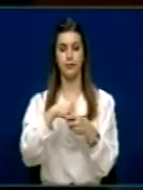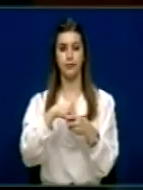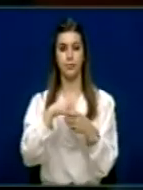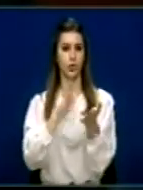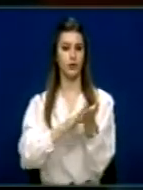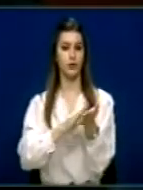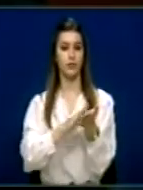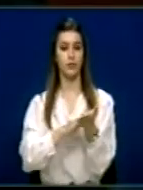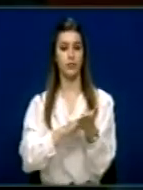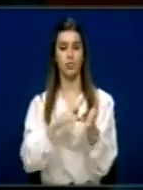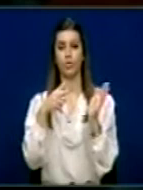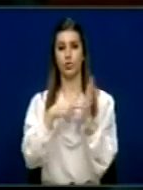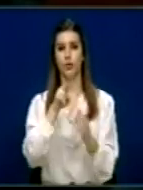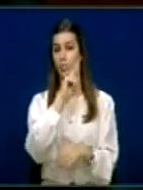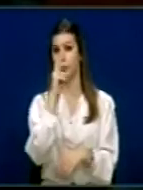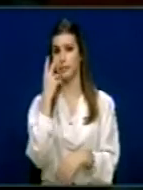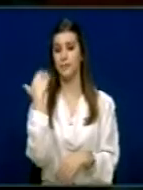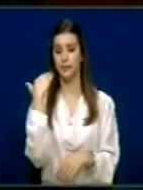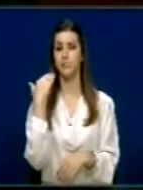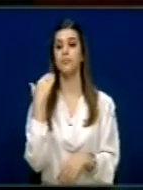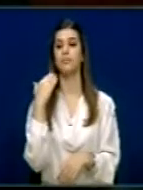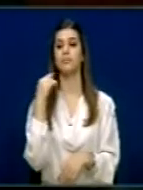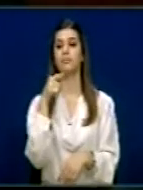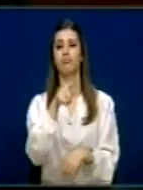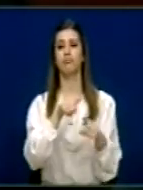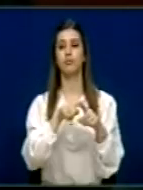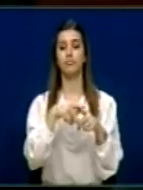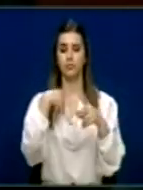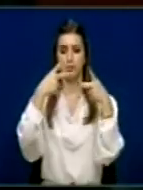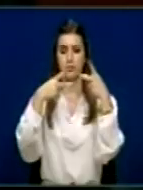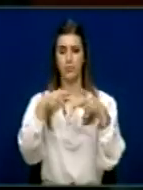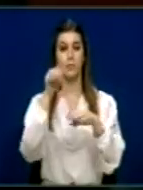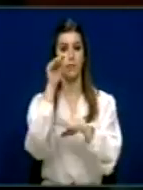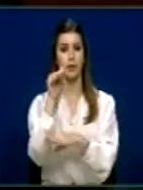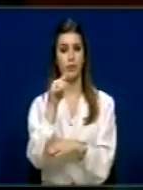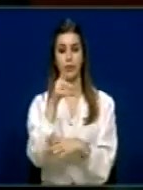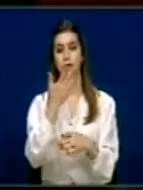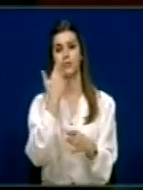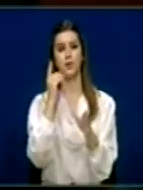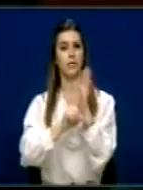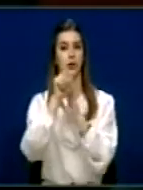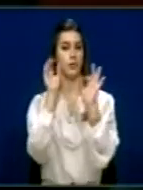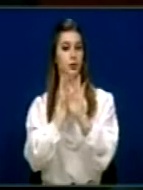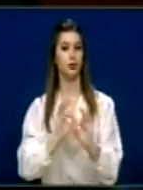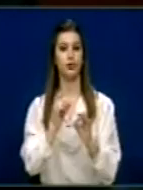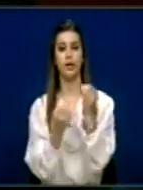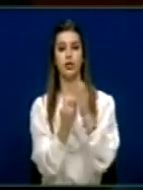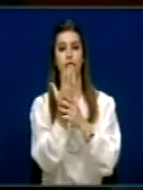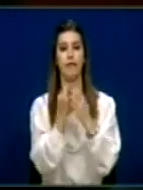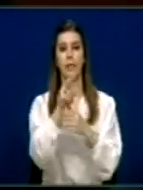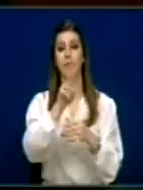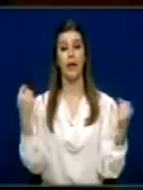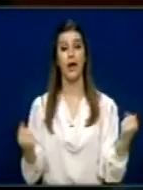për vitin 2012 kemi nga raporti mund ta kuptojmë se nuk ka ndonjë lloj përparimi në zhvillimet edhe